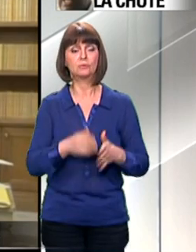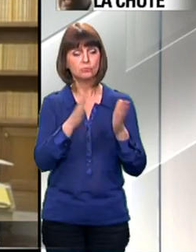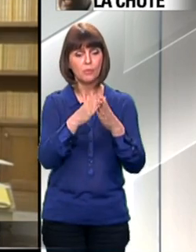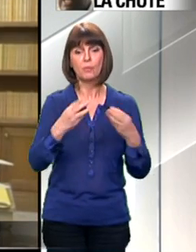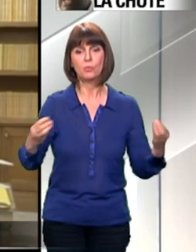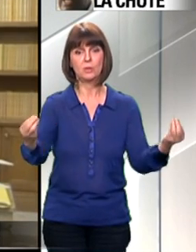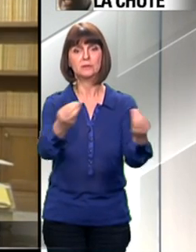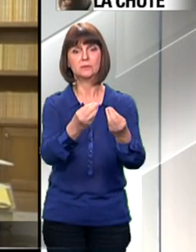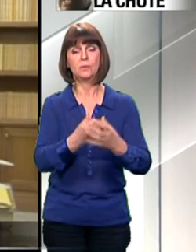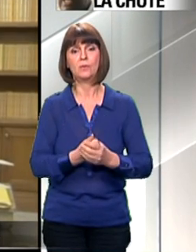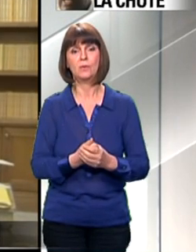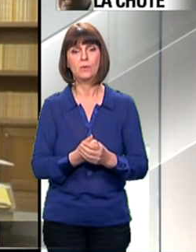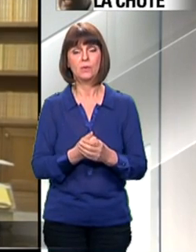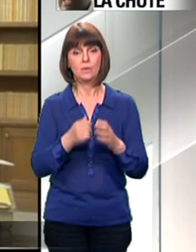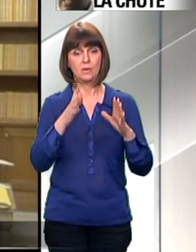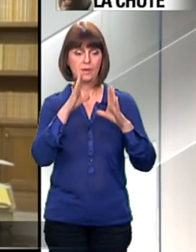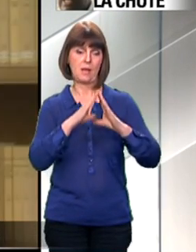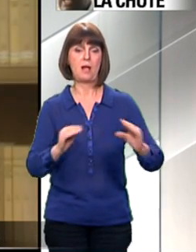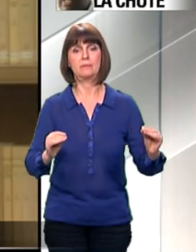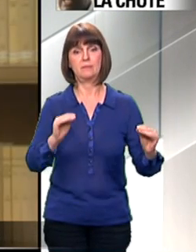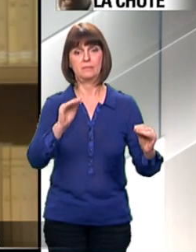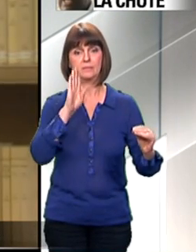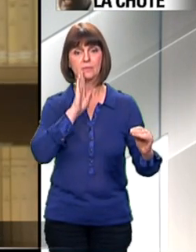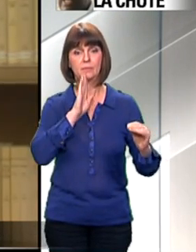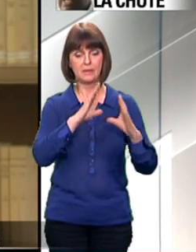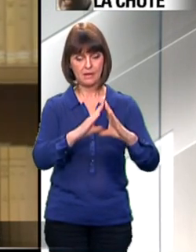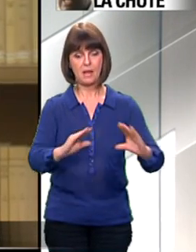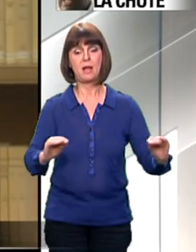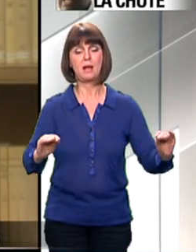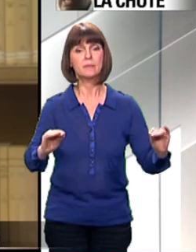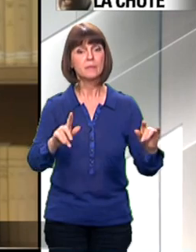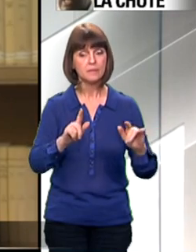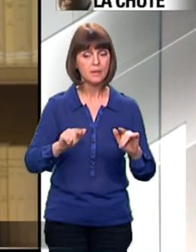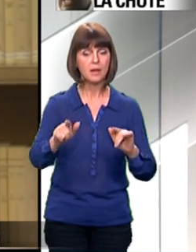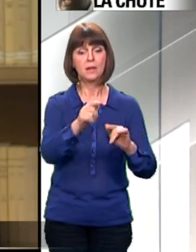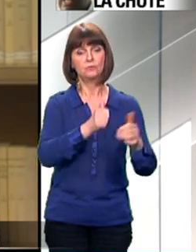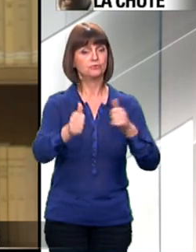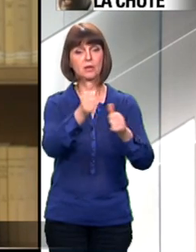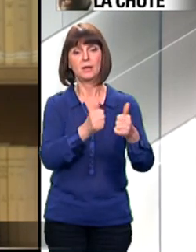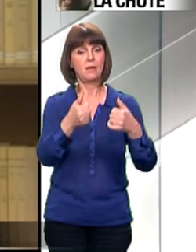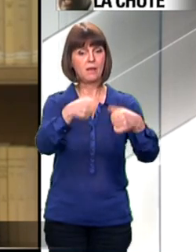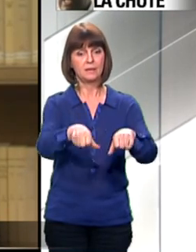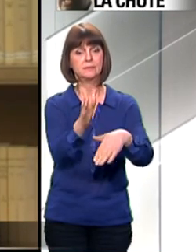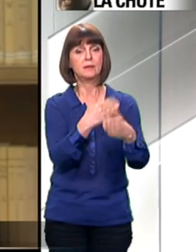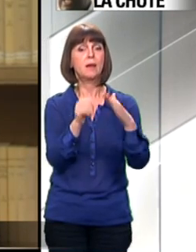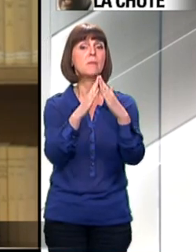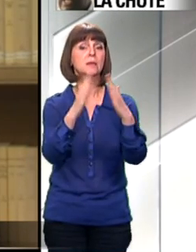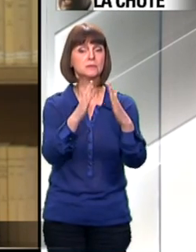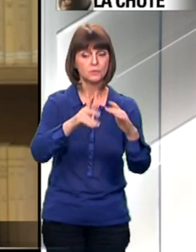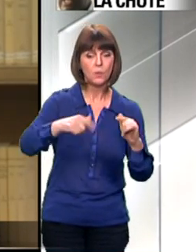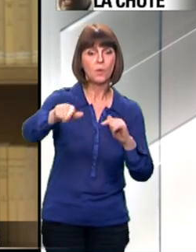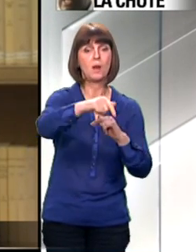populations de garder le calme et de rester chez elles cette